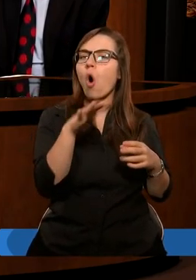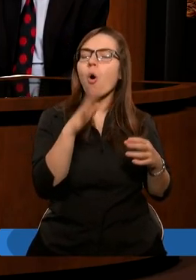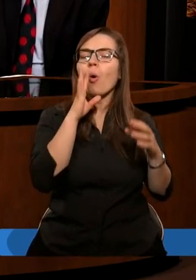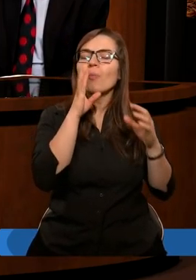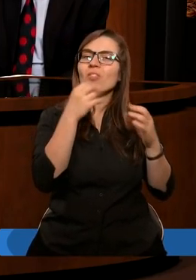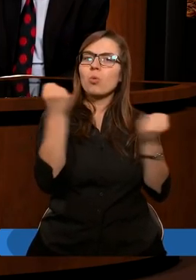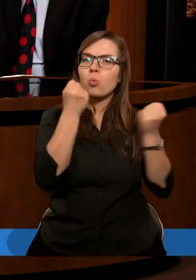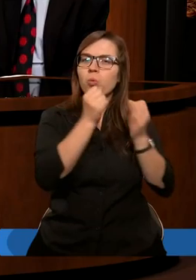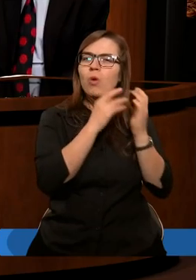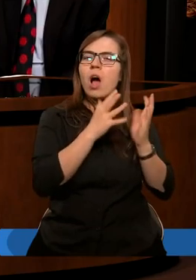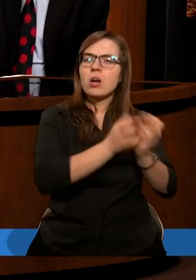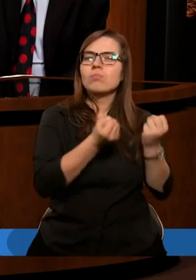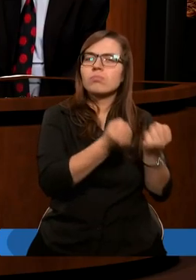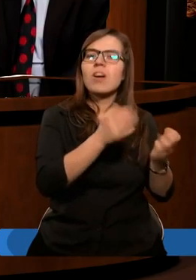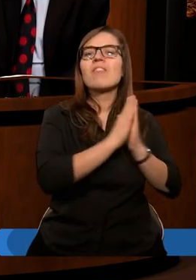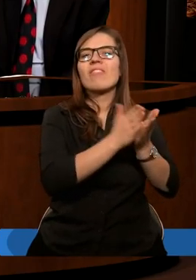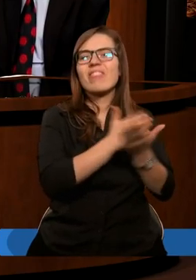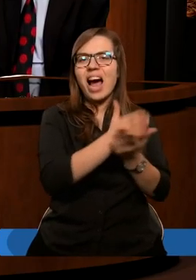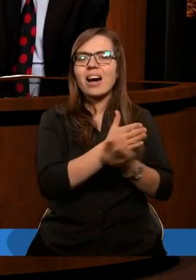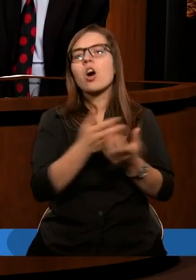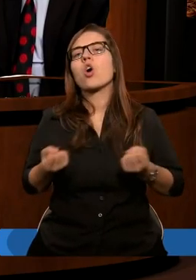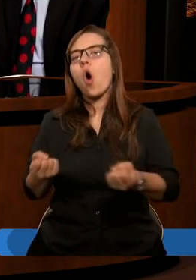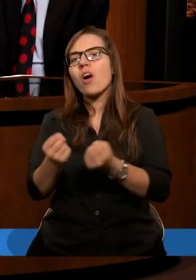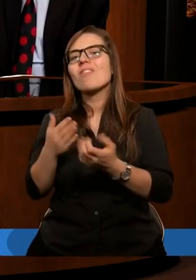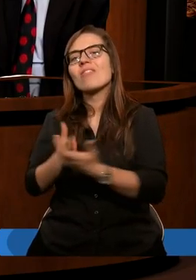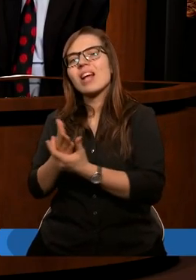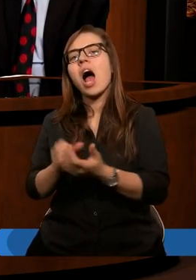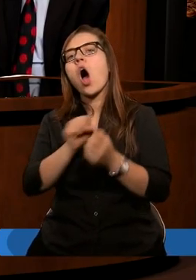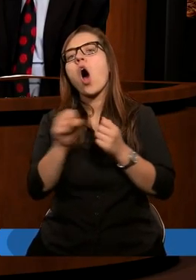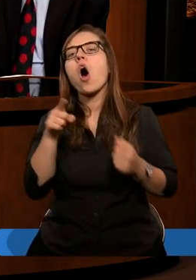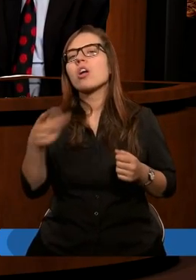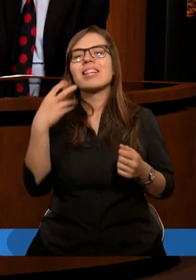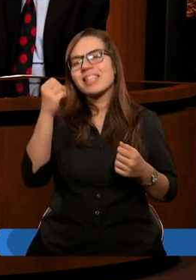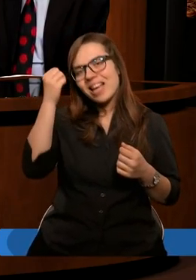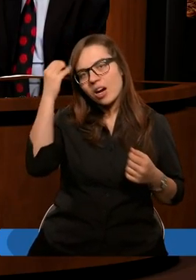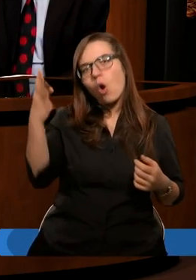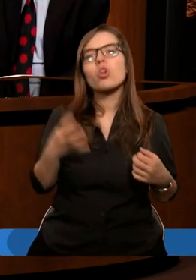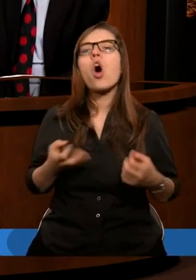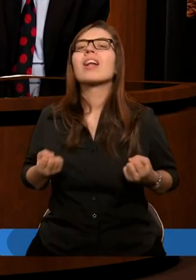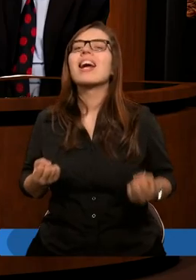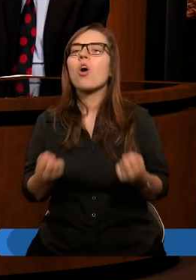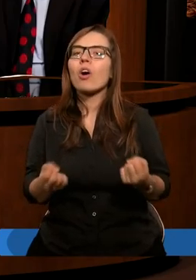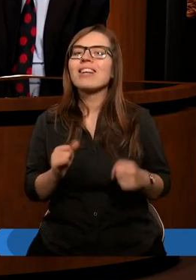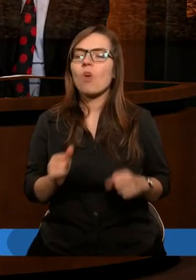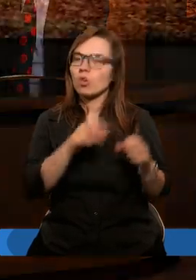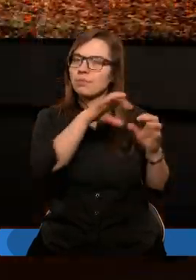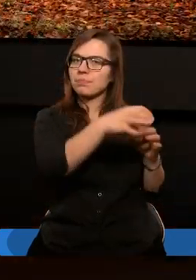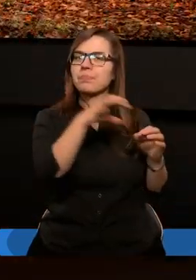wierze, żarliwość w wierze od, jak tu czytamy, nierozsądnej gorliwości.